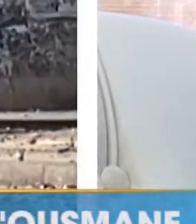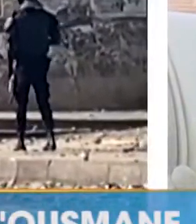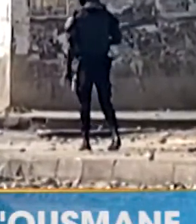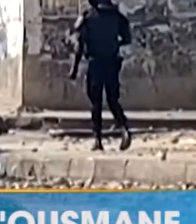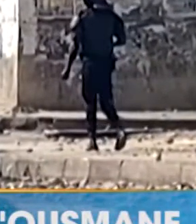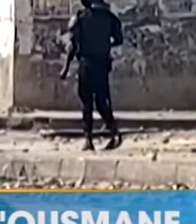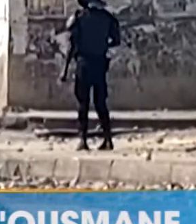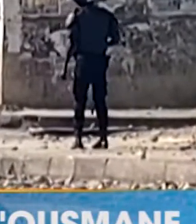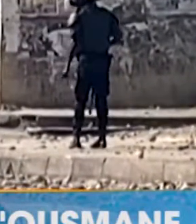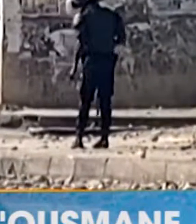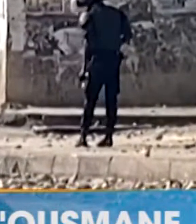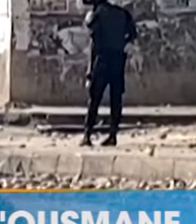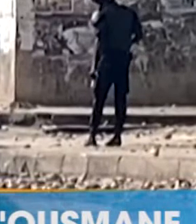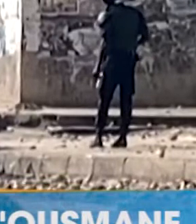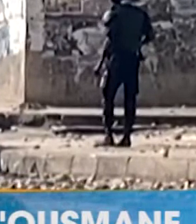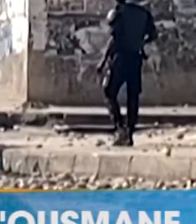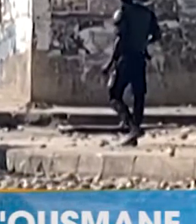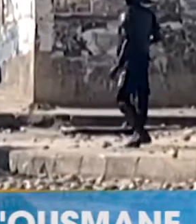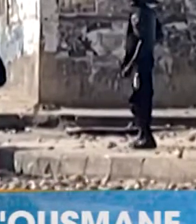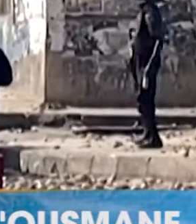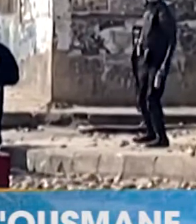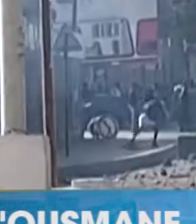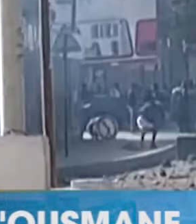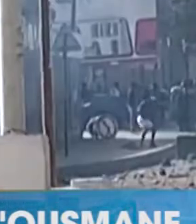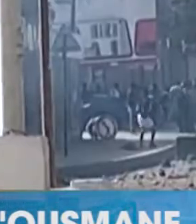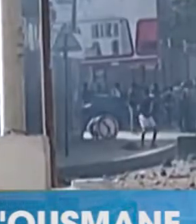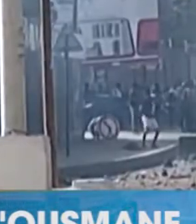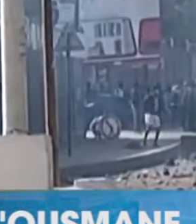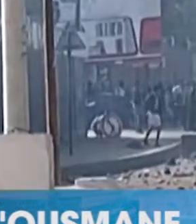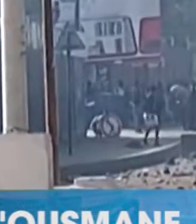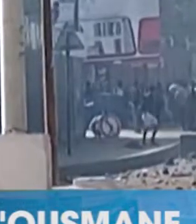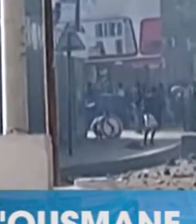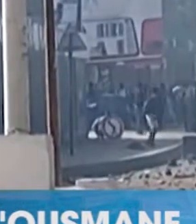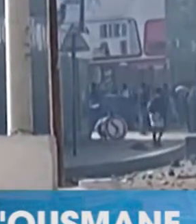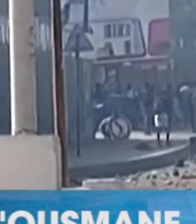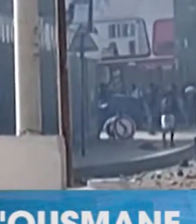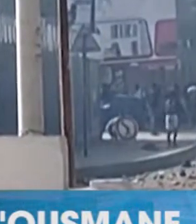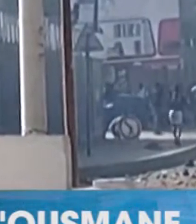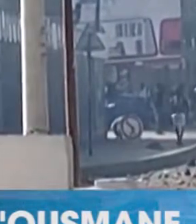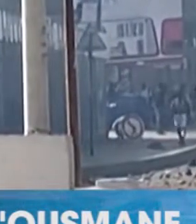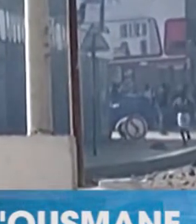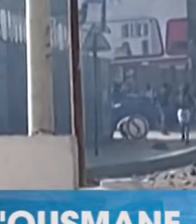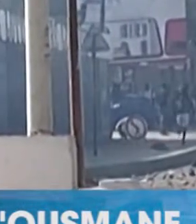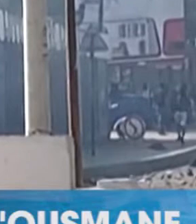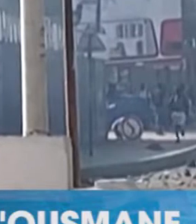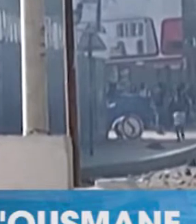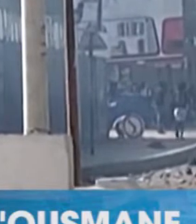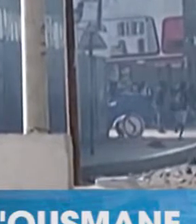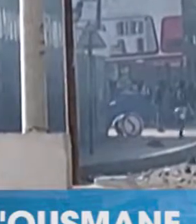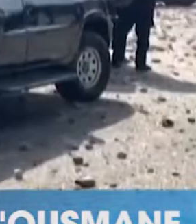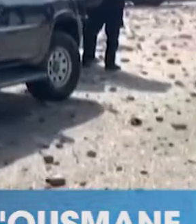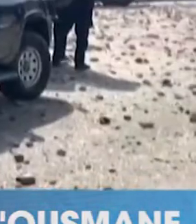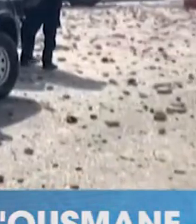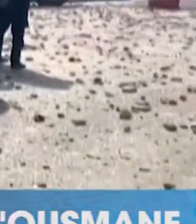Et puis au Sénégal, il y a eu mort d'homme et des médias ont été suspendus suite à l'arrestation de l'opposant Ousmane Sonko. Les autorités